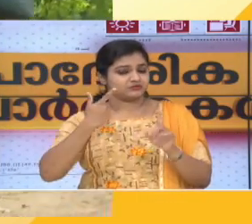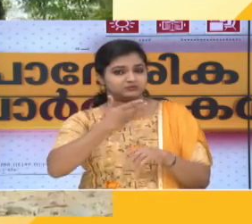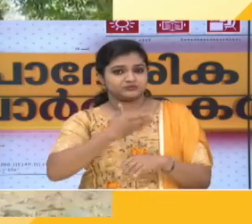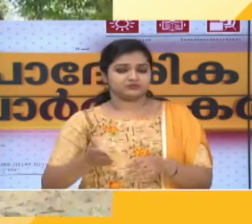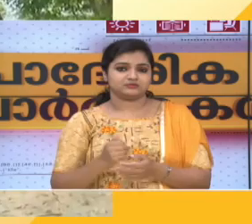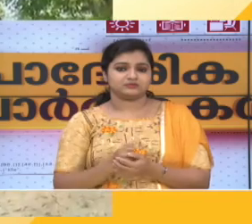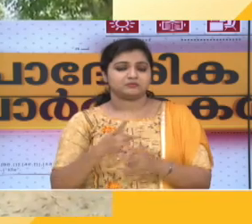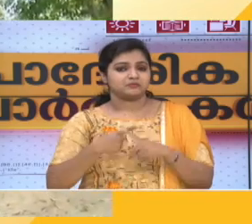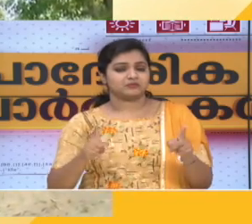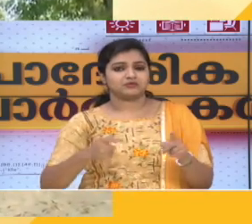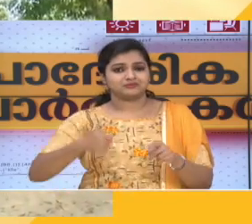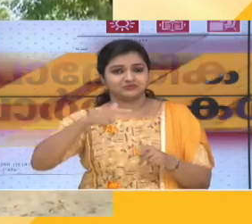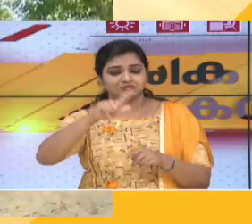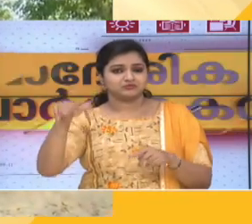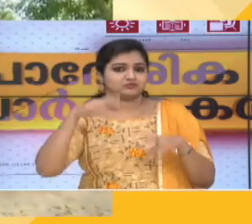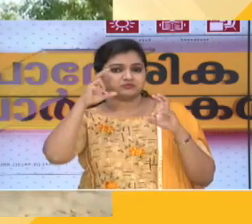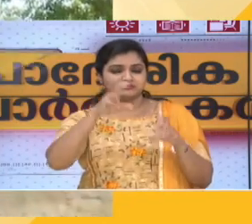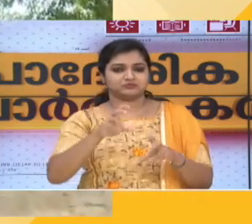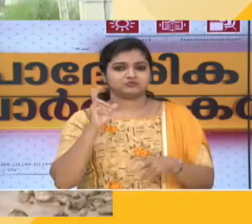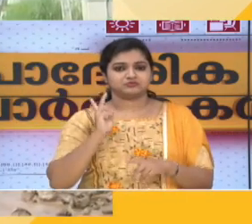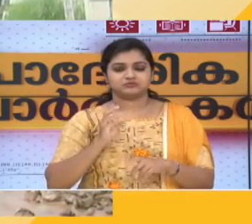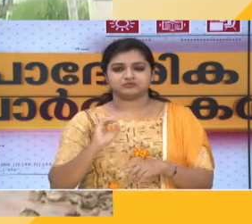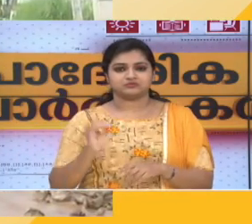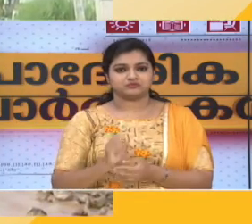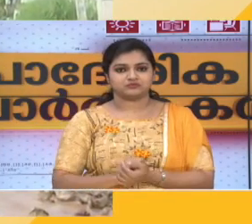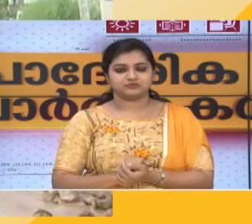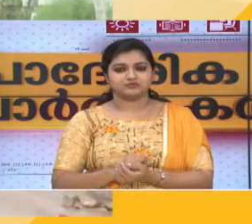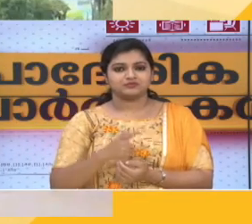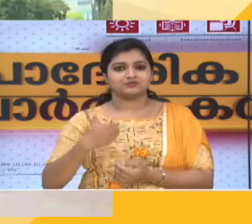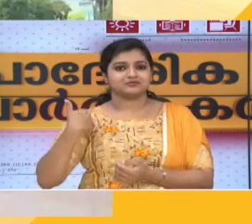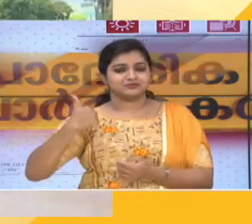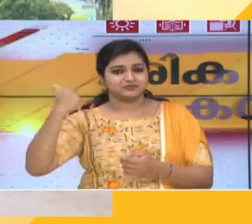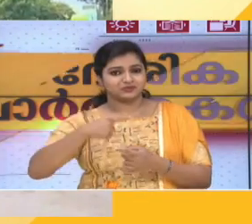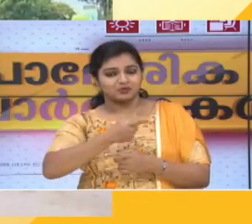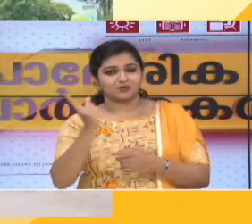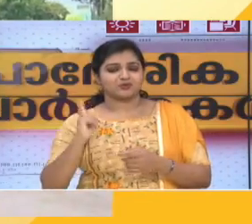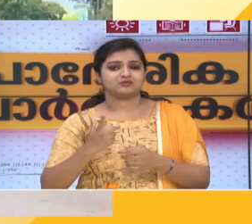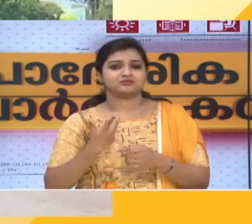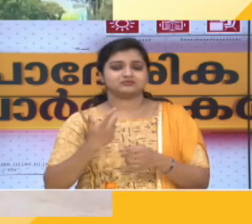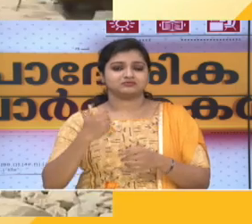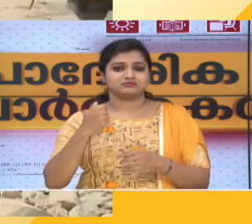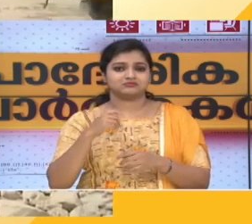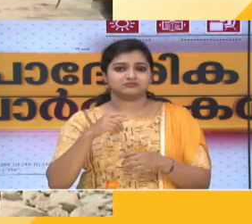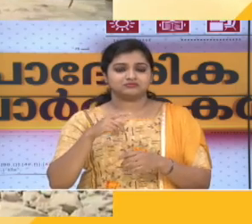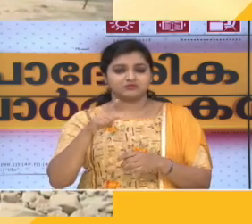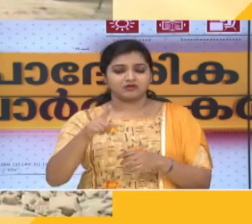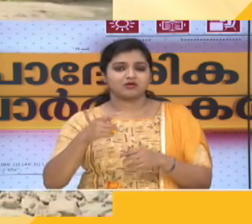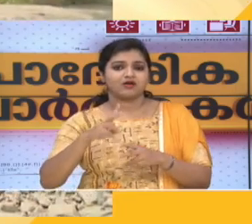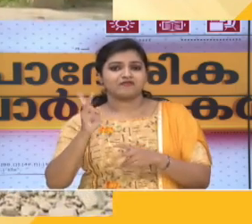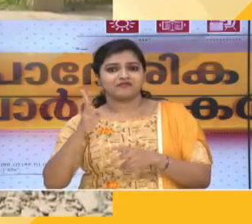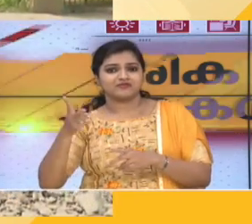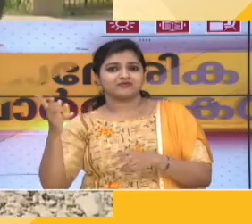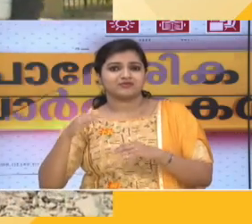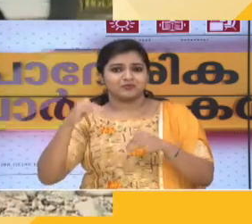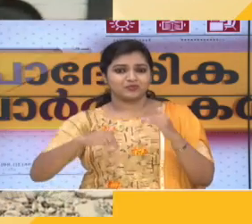എന്നിട്ടും അധികൃതർക്ക് ഇളക്കമില്ല എന്നതാണ് പരിഹാസ്യം. ഭരണകൂടവും ജനപ്രതിനിധികളും വ്യത്യസ്ത രാഷ്ട്രീയത്തിന്റെ ഭാഗമായതിനാൽ